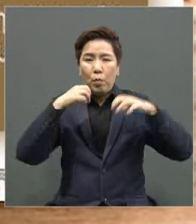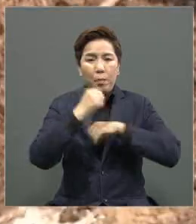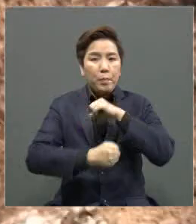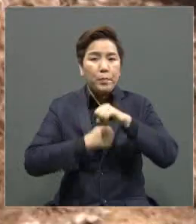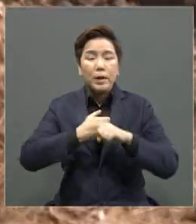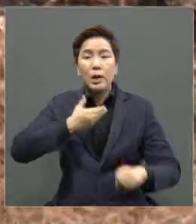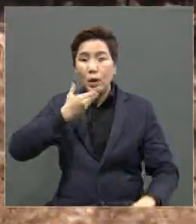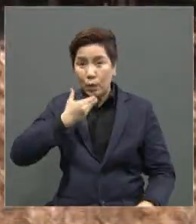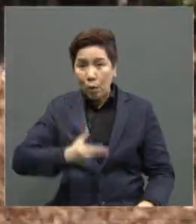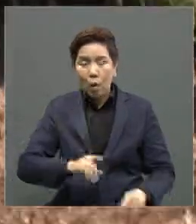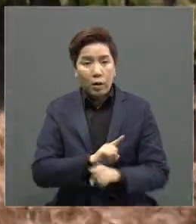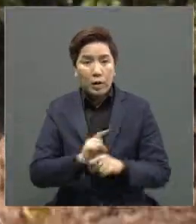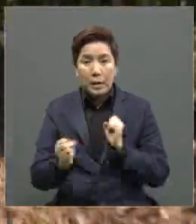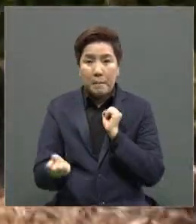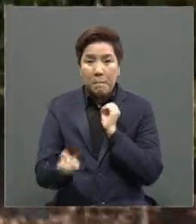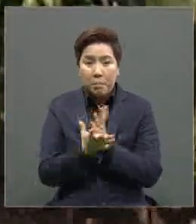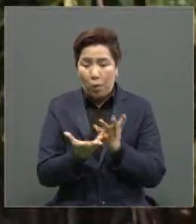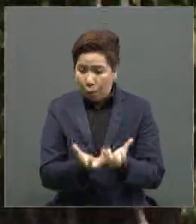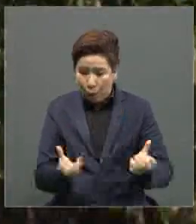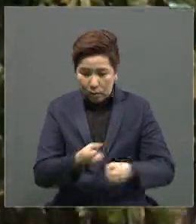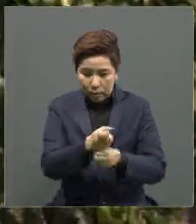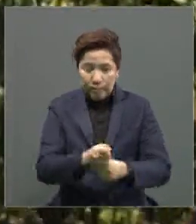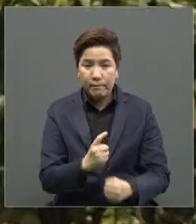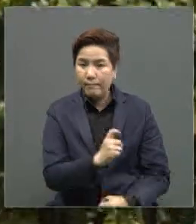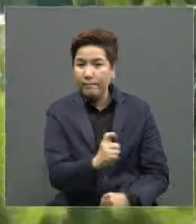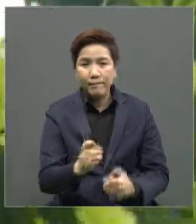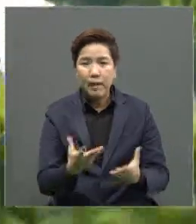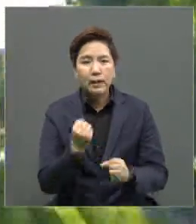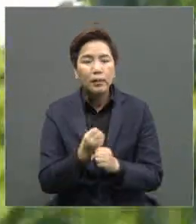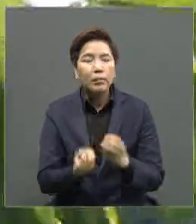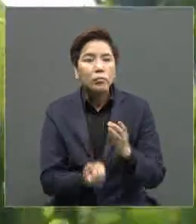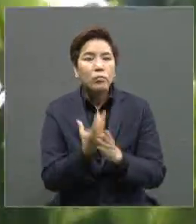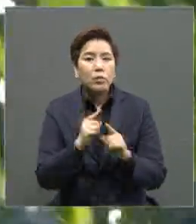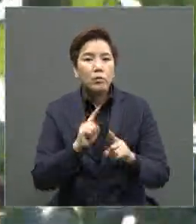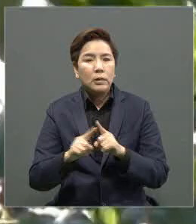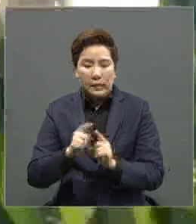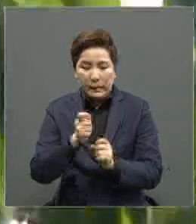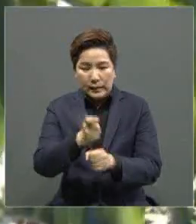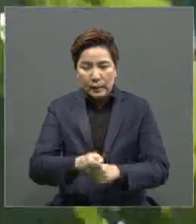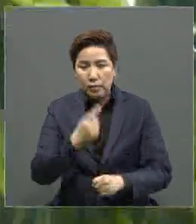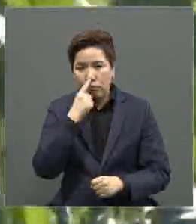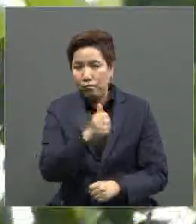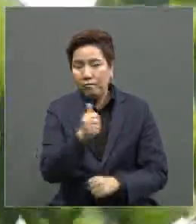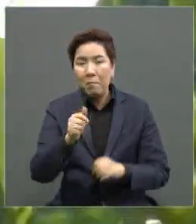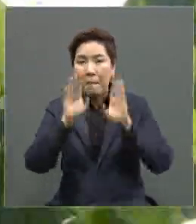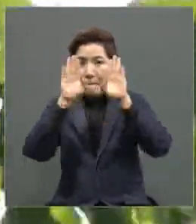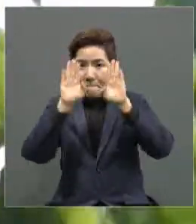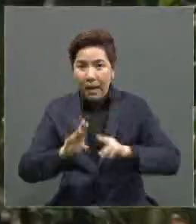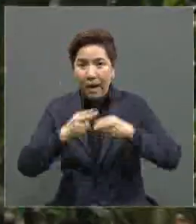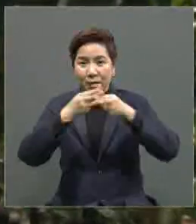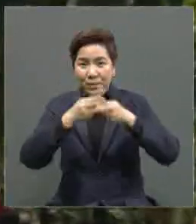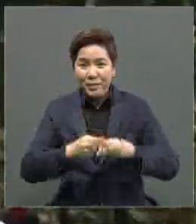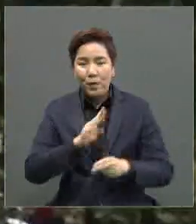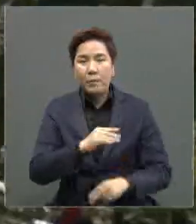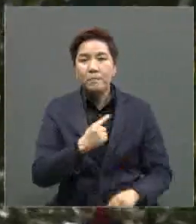ปีแต่ก็ไม่ได้ส่งผลกระทบต่อการทำการเกษตรแต่กลับทำให้ผลผลิตทางการเกษตรมีอัตลักษณ์เฉพาะตัวโดยเฉ